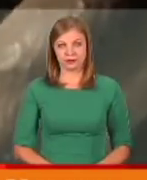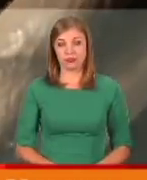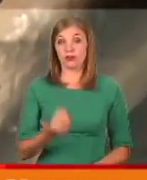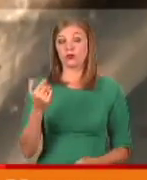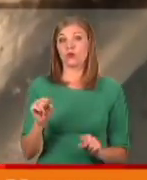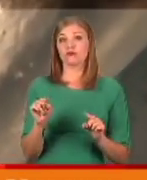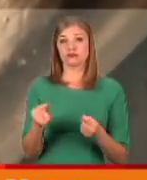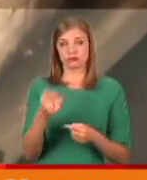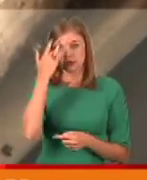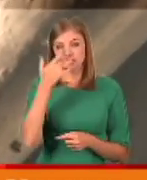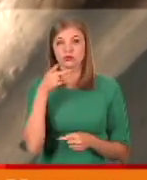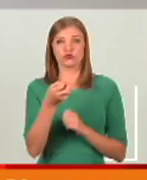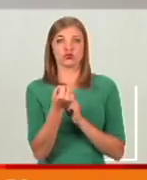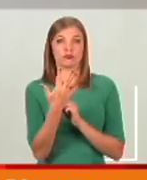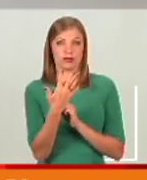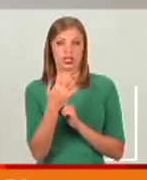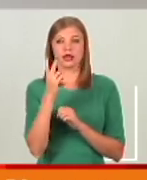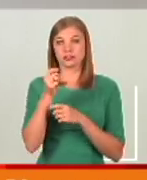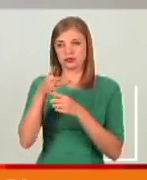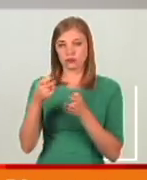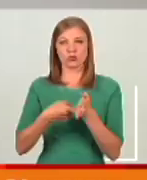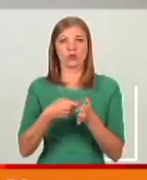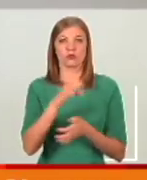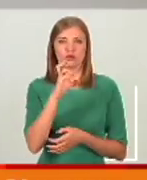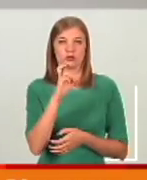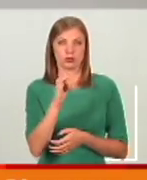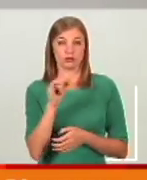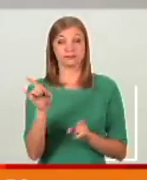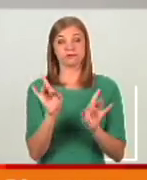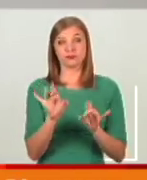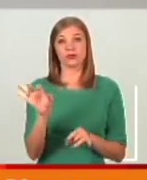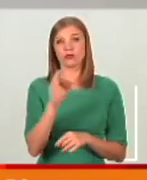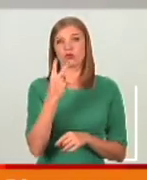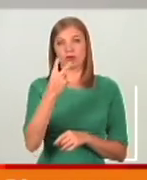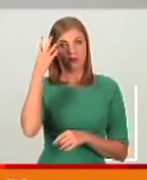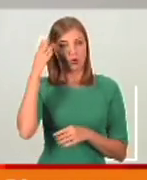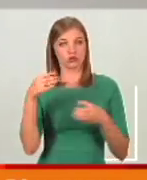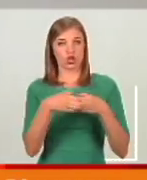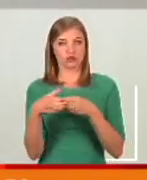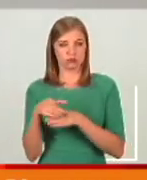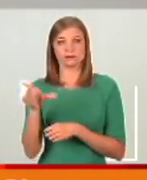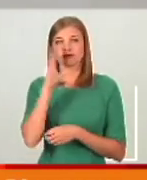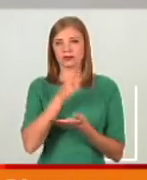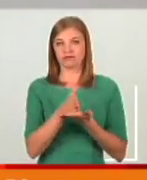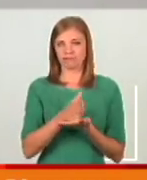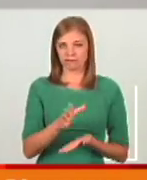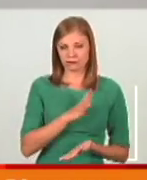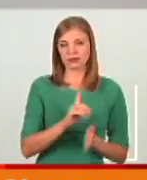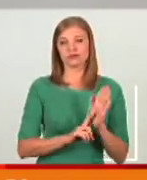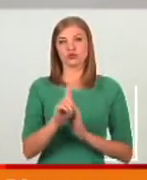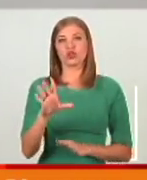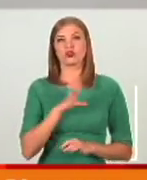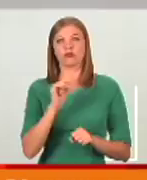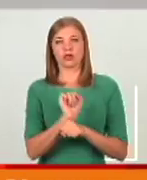Його затримали влітку 15-го. Ось він на кадрах допиту СБУ. Розповідає про два козачих полки, в яких встиг повоювати, як спочатку стояв